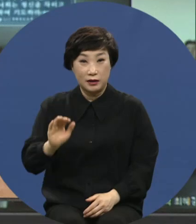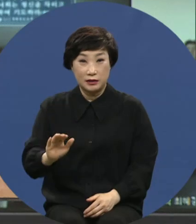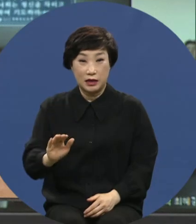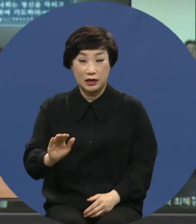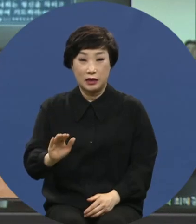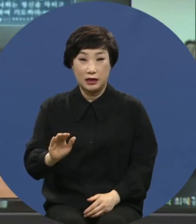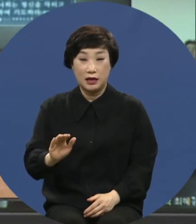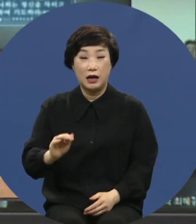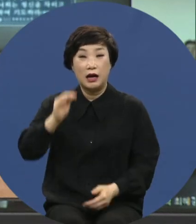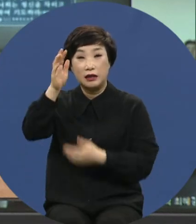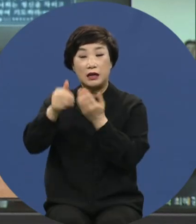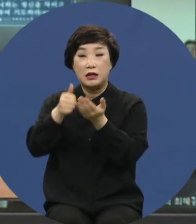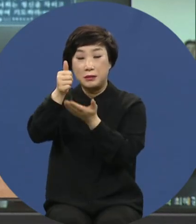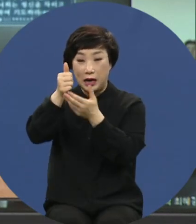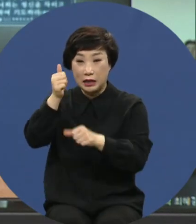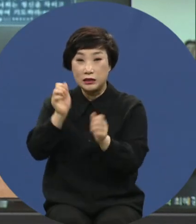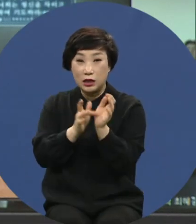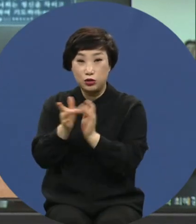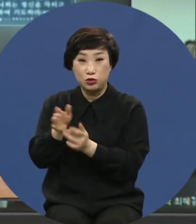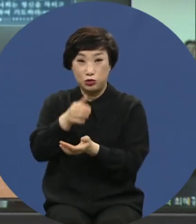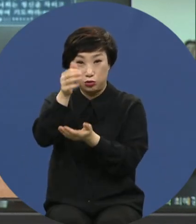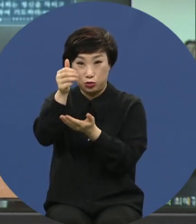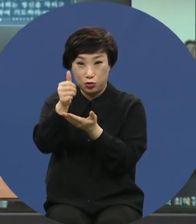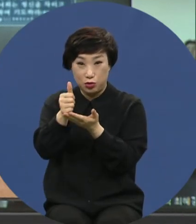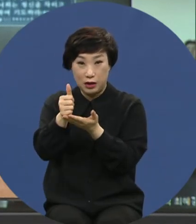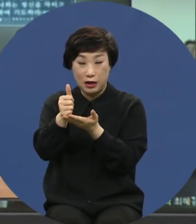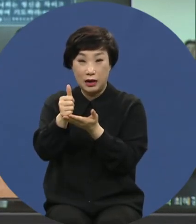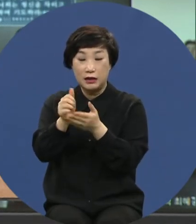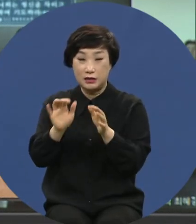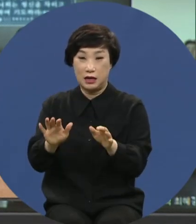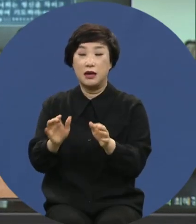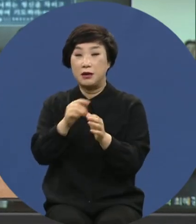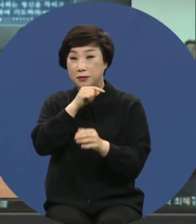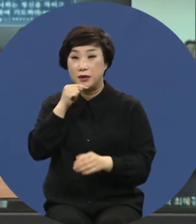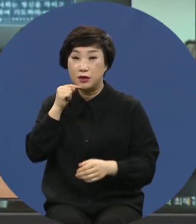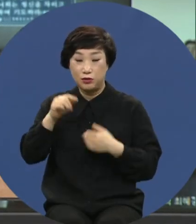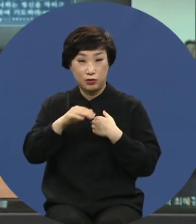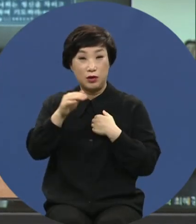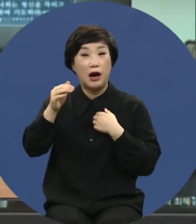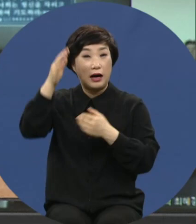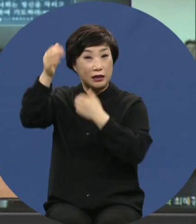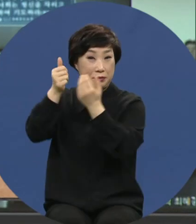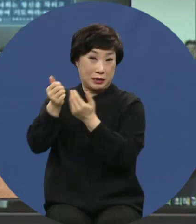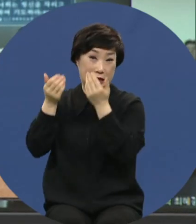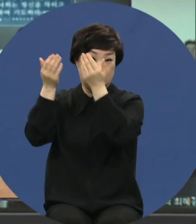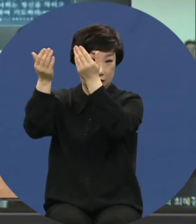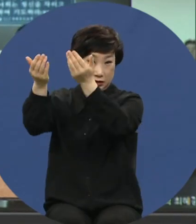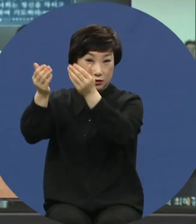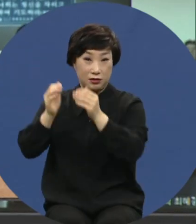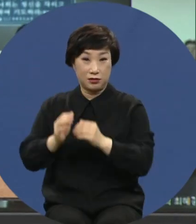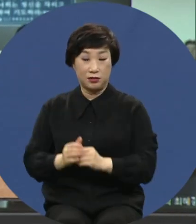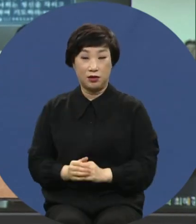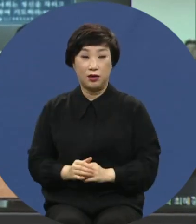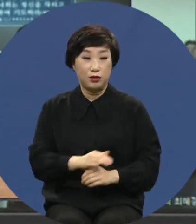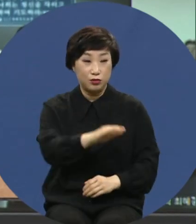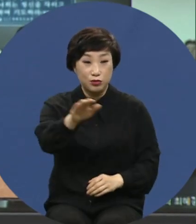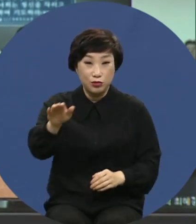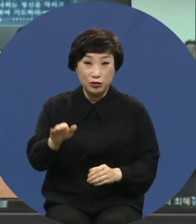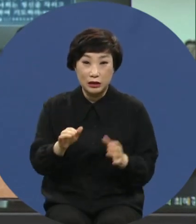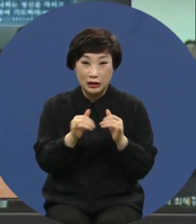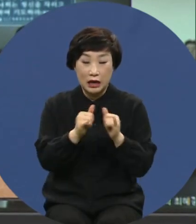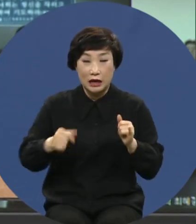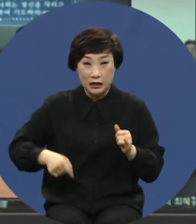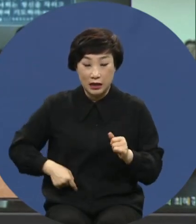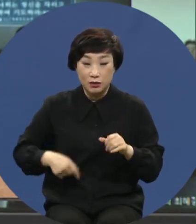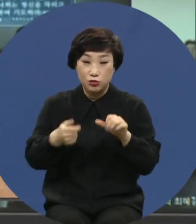말미암아 하나님의 아들 예수 그리스도께서 자기 피를 하나님께 드림으로 우리